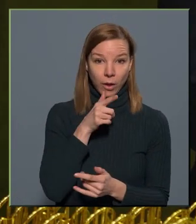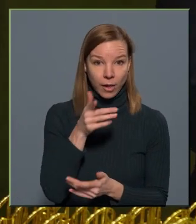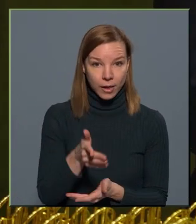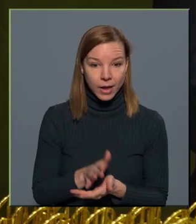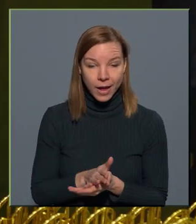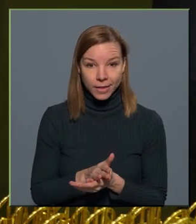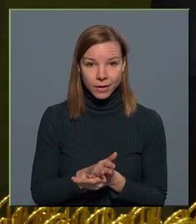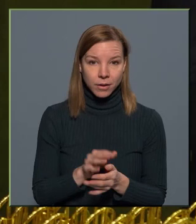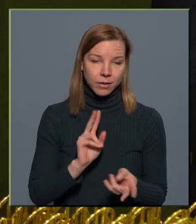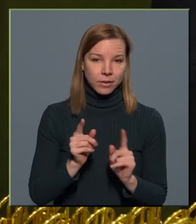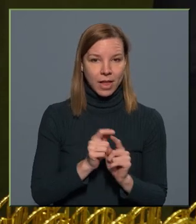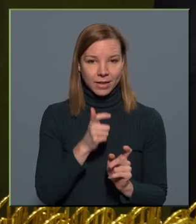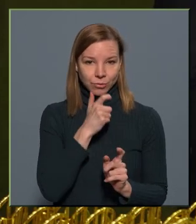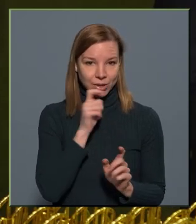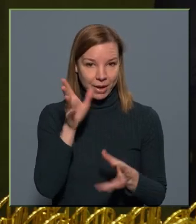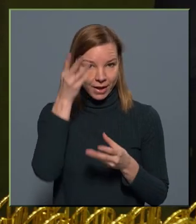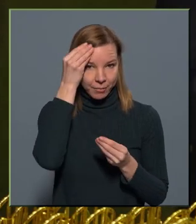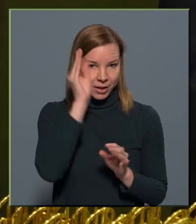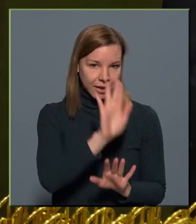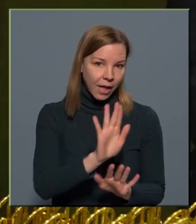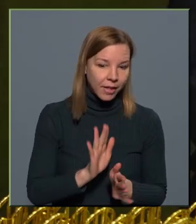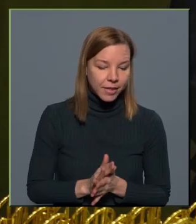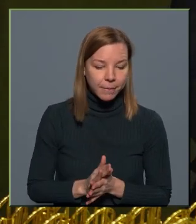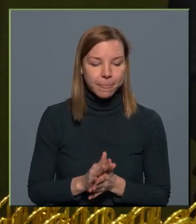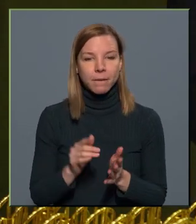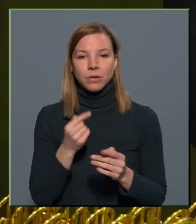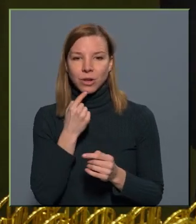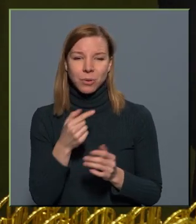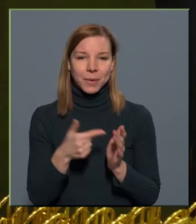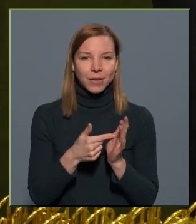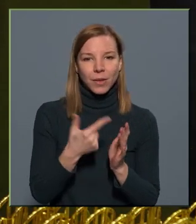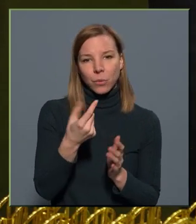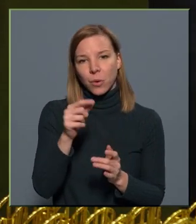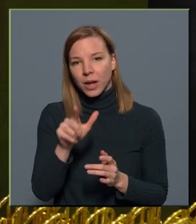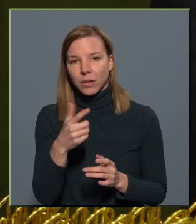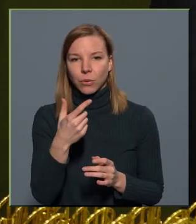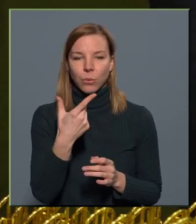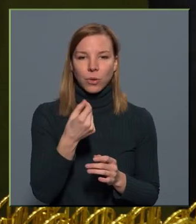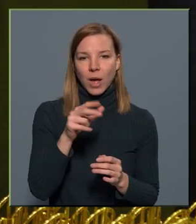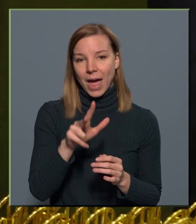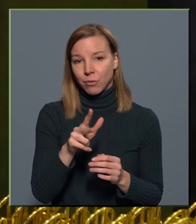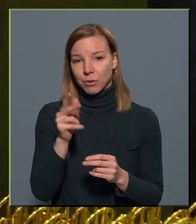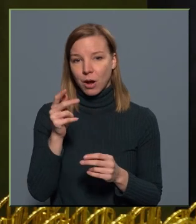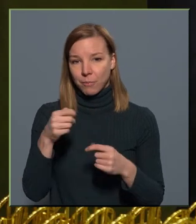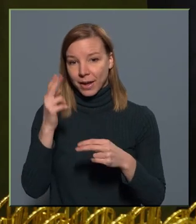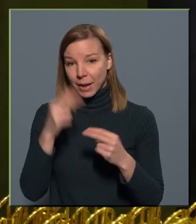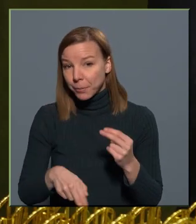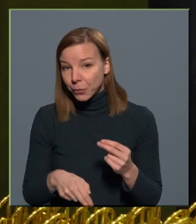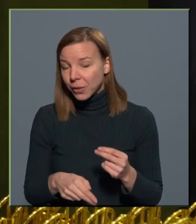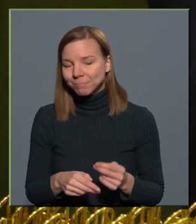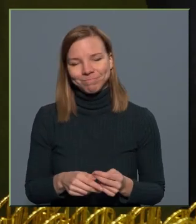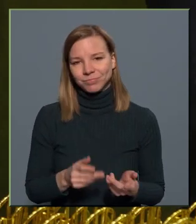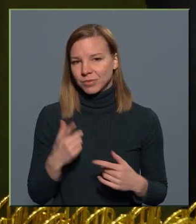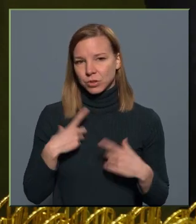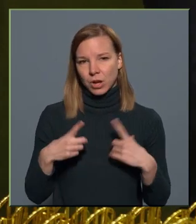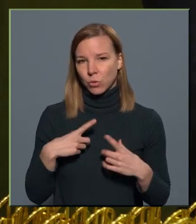ezt mondtam, és azt mondtam, hogy körülbelül 2022-23-ra ez meg is épül. Hát sajnos nem épült meg, nem épült meg.